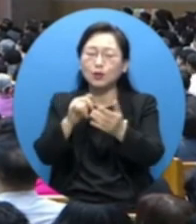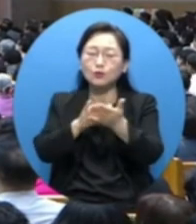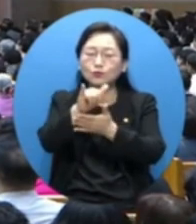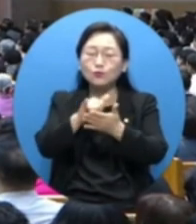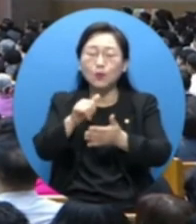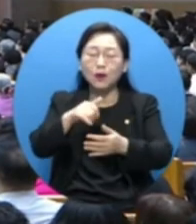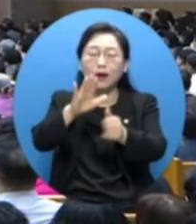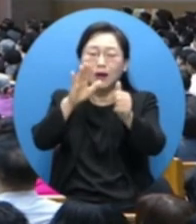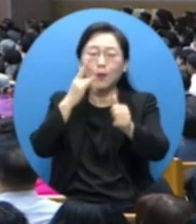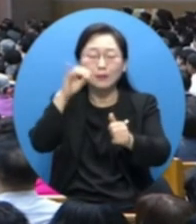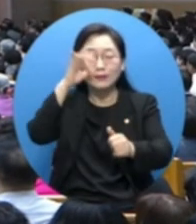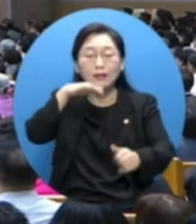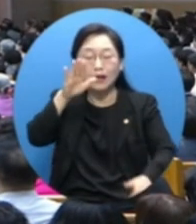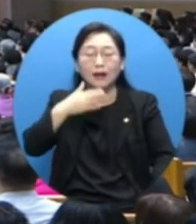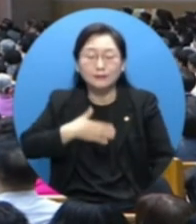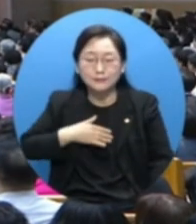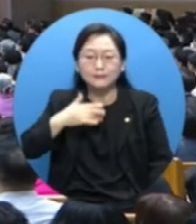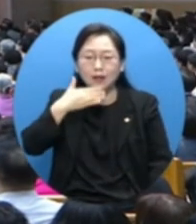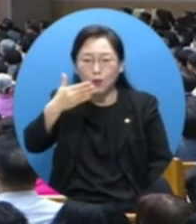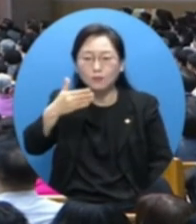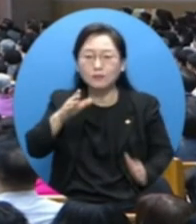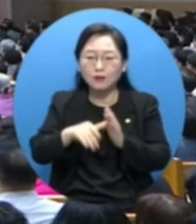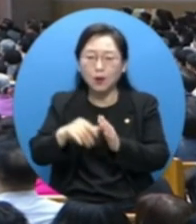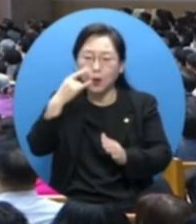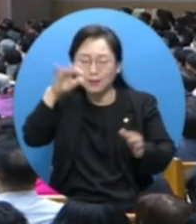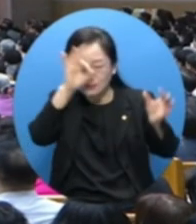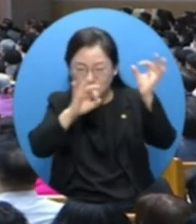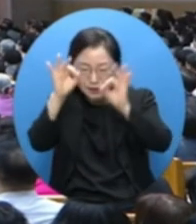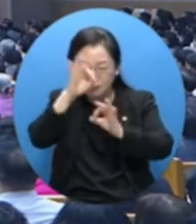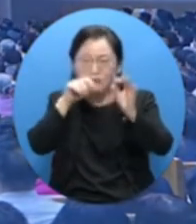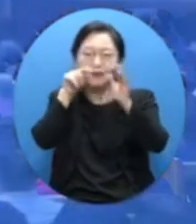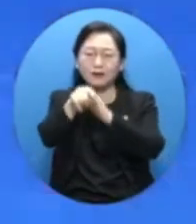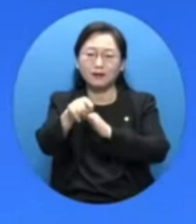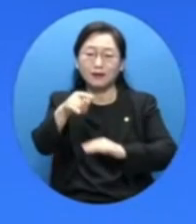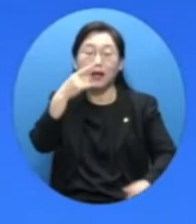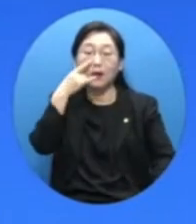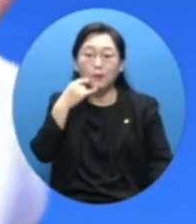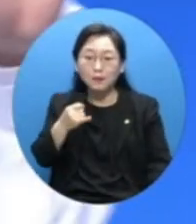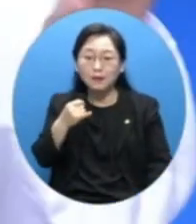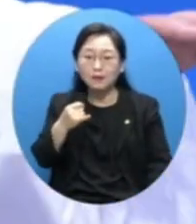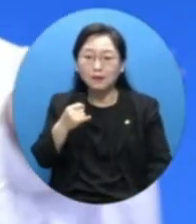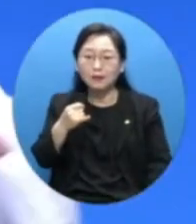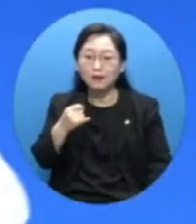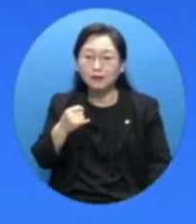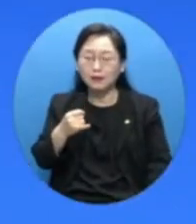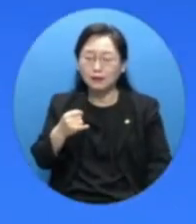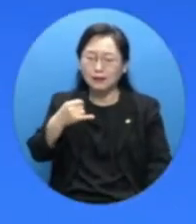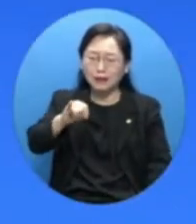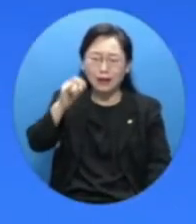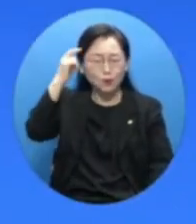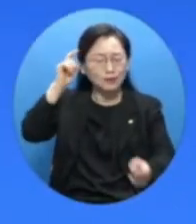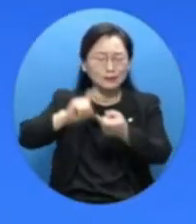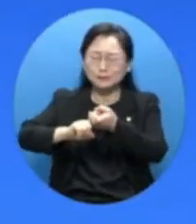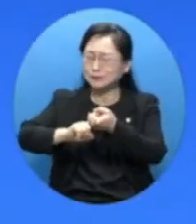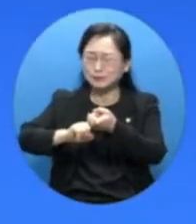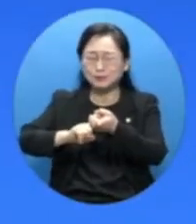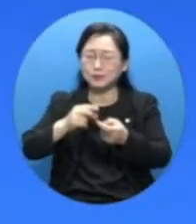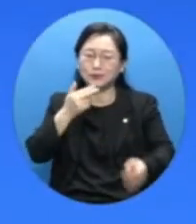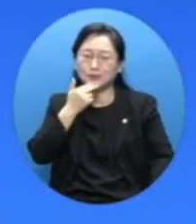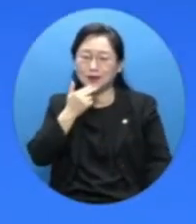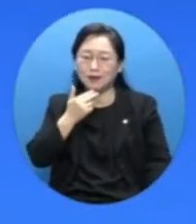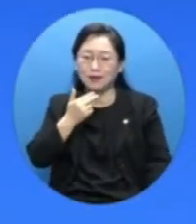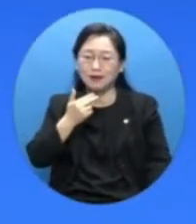그래서 9살 난 이 어린 딸이 엄마를 찾아갑니다. 그 엄마는 이 딸에 대한 관심이 없었어요. 그래서 기록을